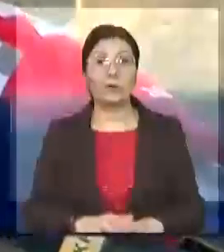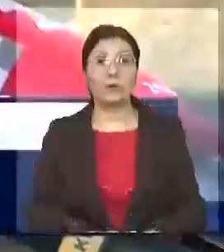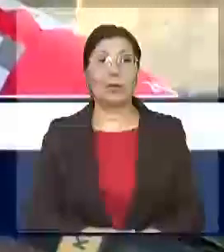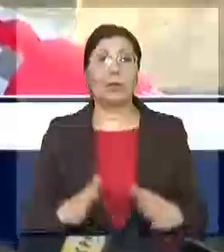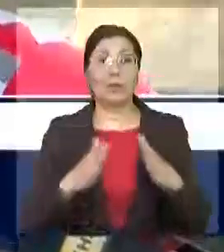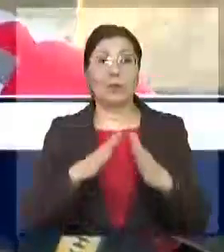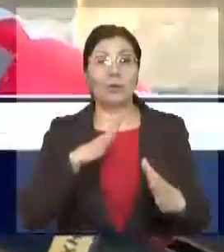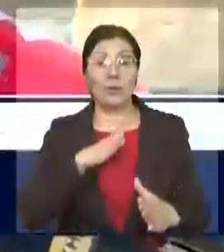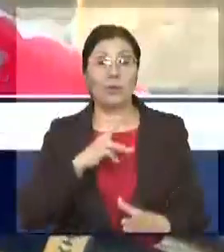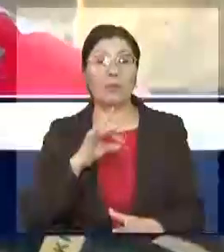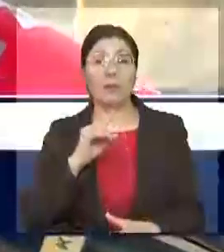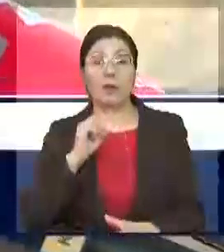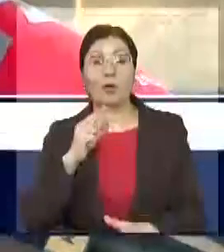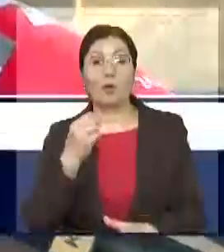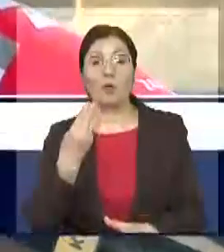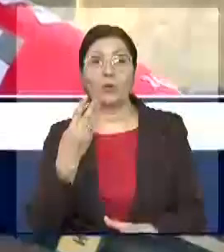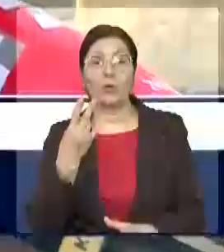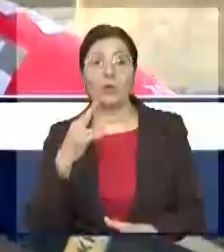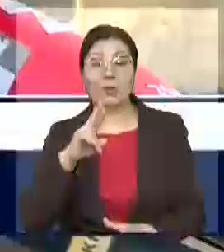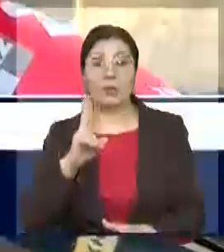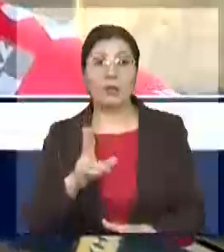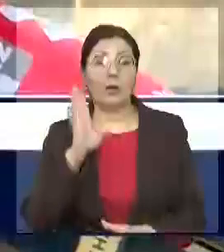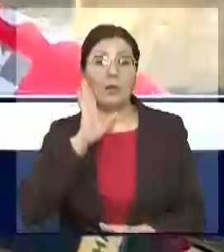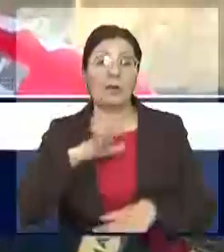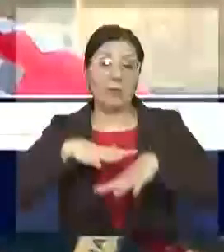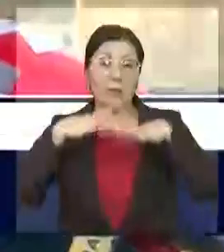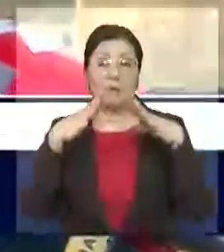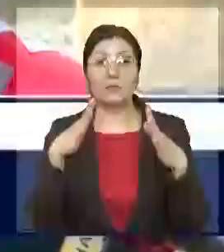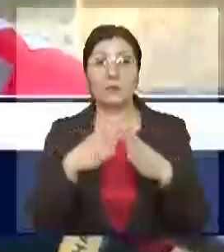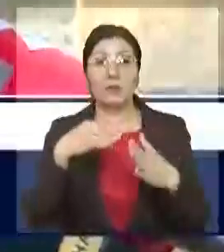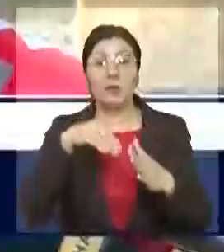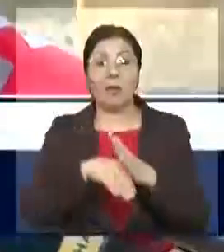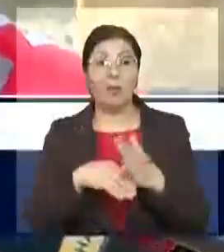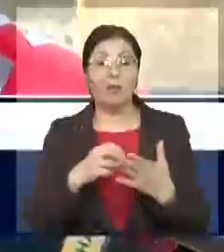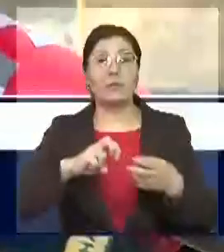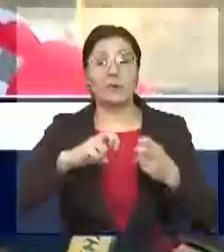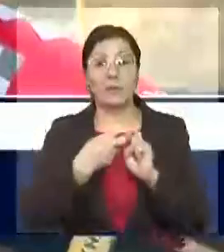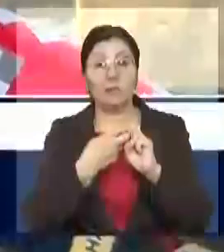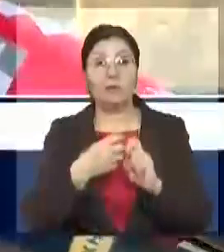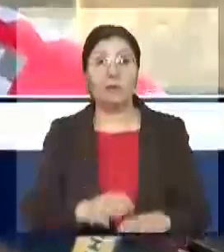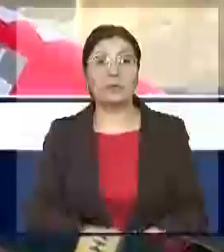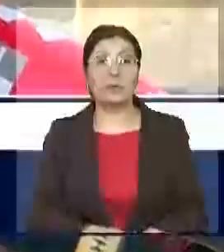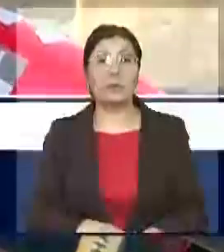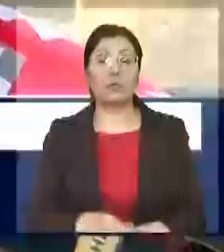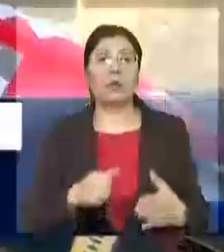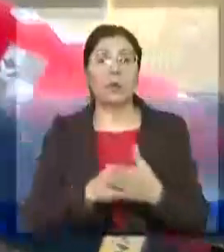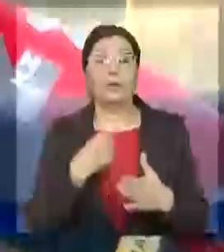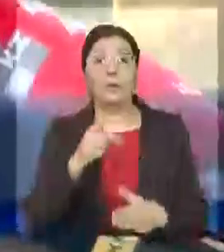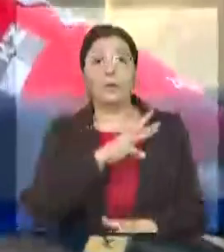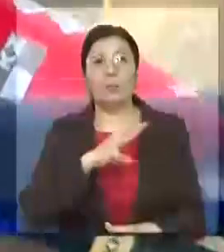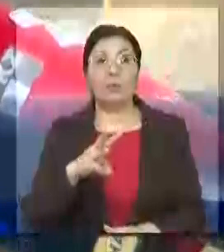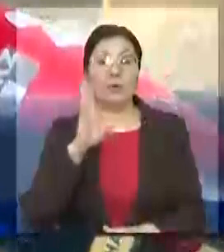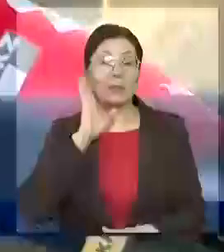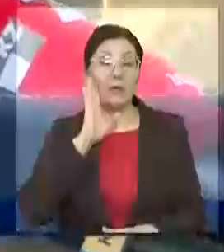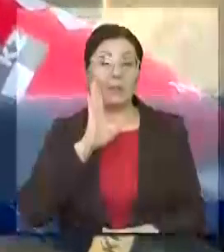Дом наш был из ракушника, обделан саманом. Когда вода пришла в дом, внутренние перегородки сразу посыпались. До 1 метра стояла